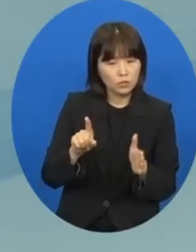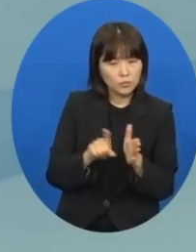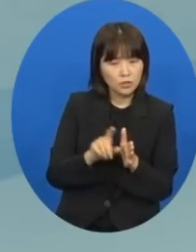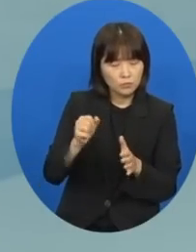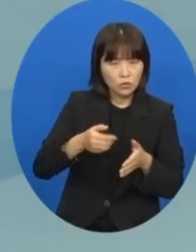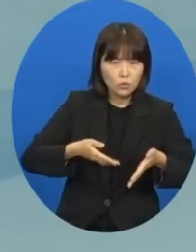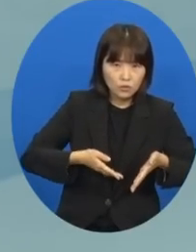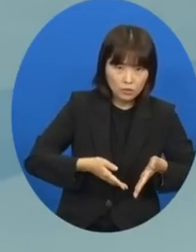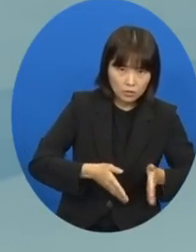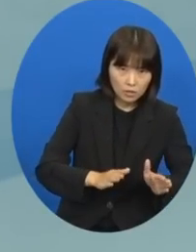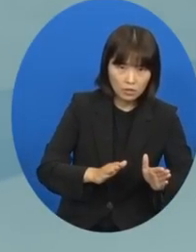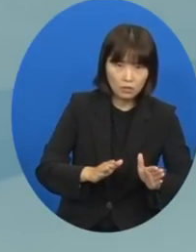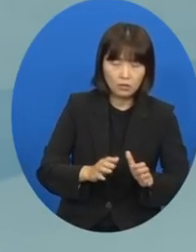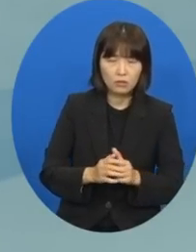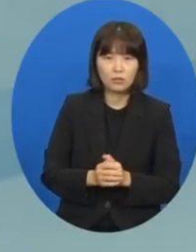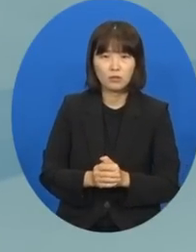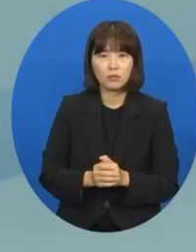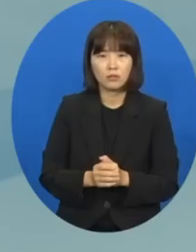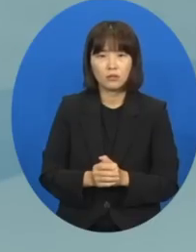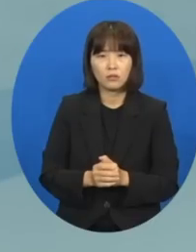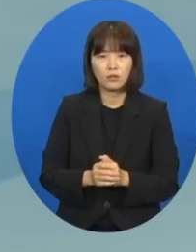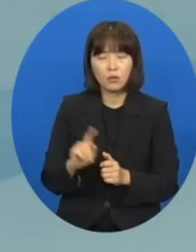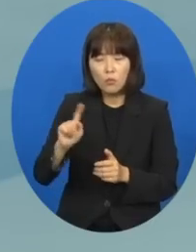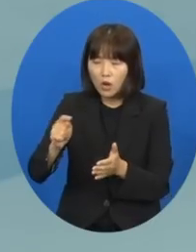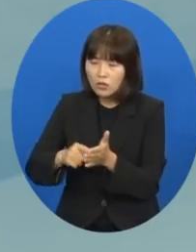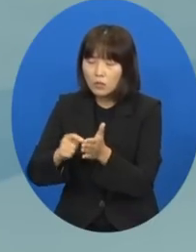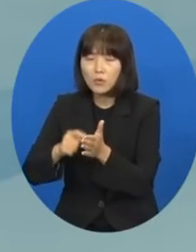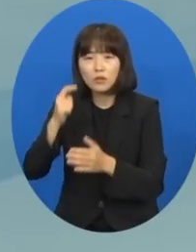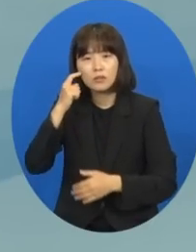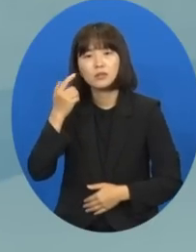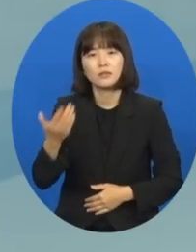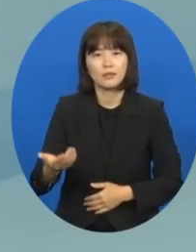것이고 무엇이 성급한 걸까요?